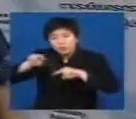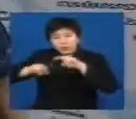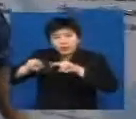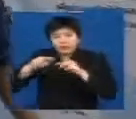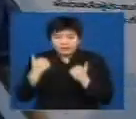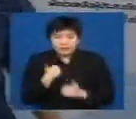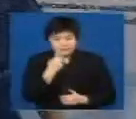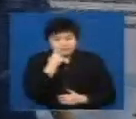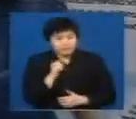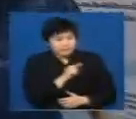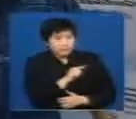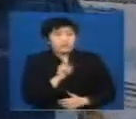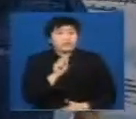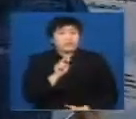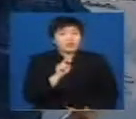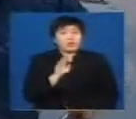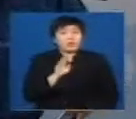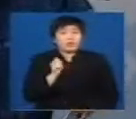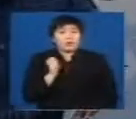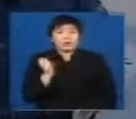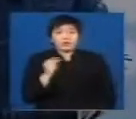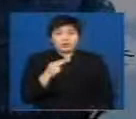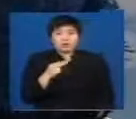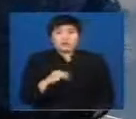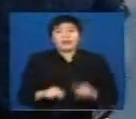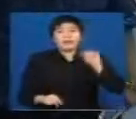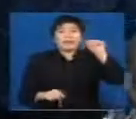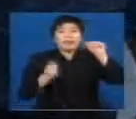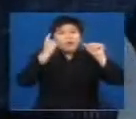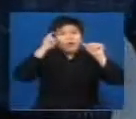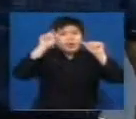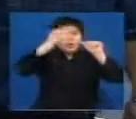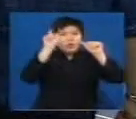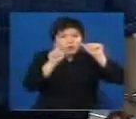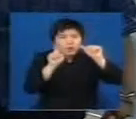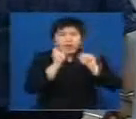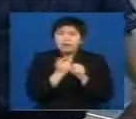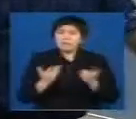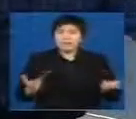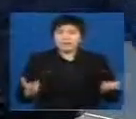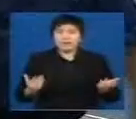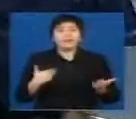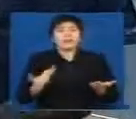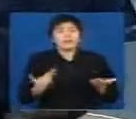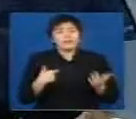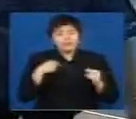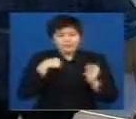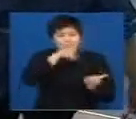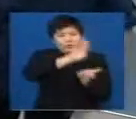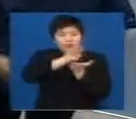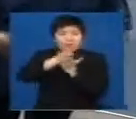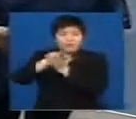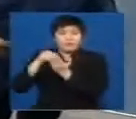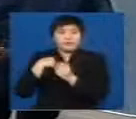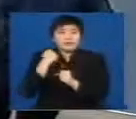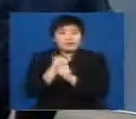เป็นบูธของทางสบอช.ตรงนู้นด้วย Q&A สงสัยสนใจอย่างไรก็สามารถที่จะไป ถามได้ข้อมูลได ้นะ